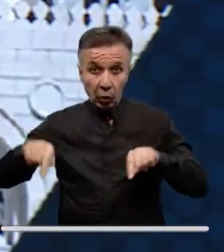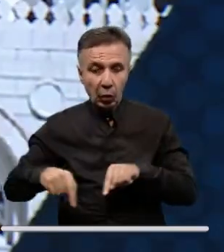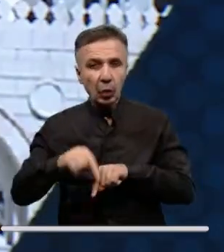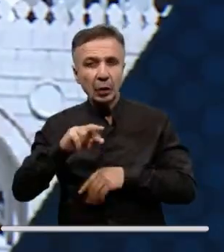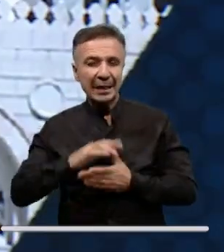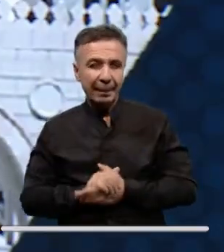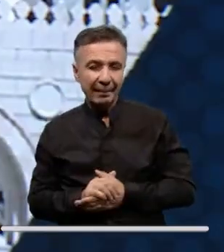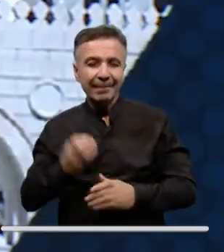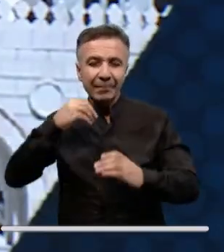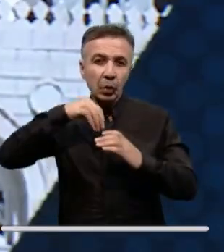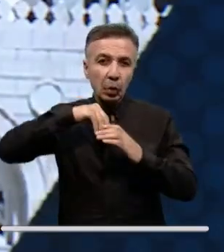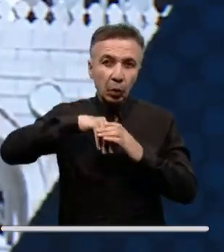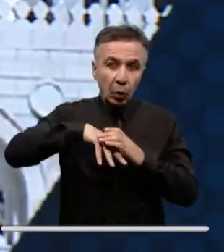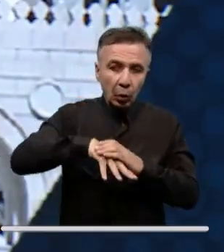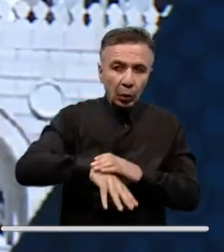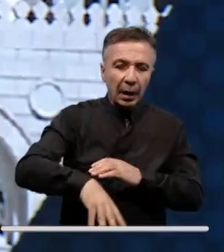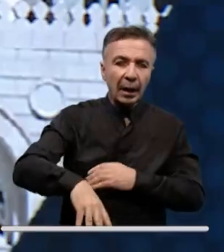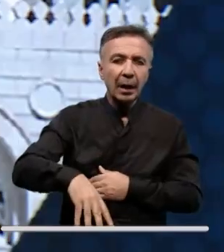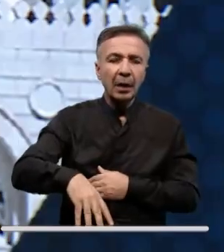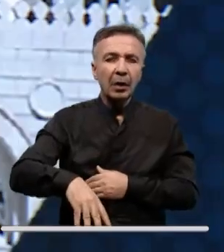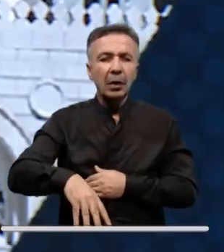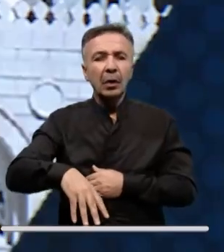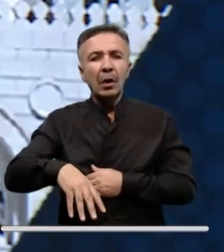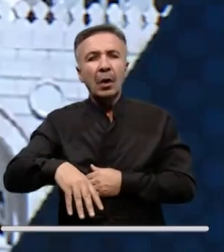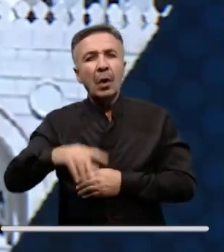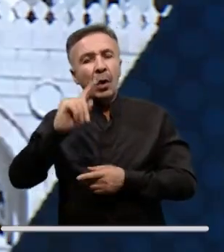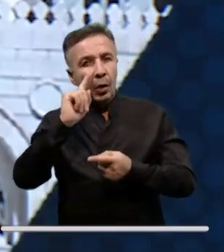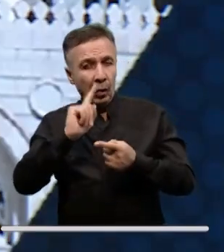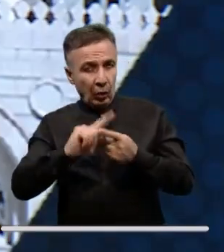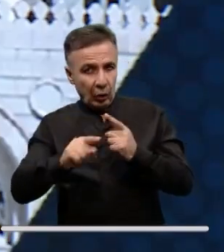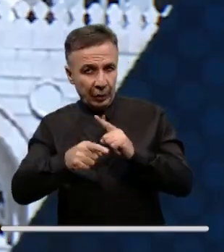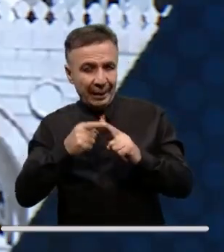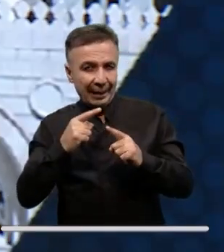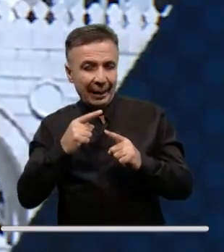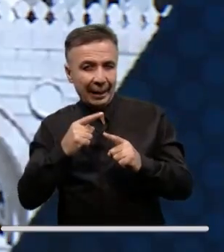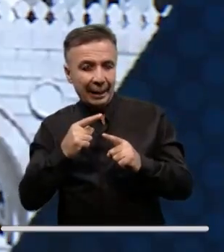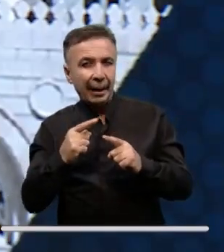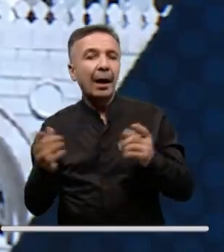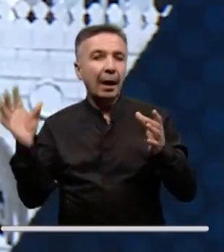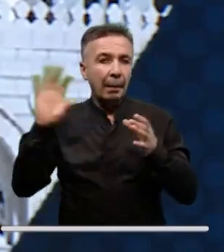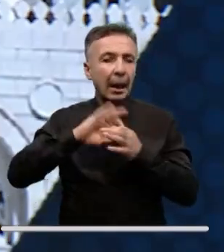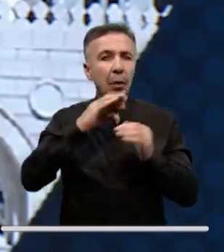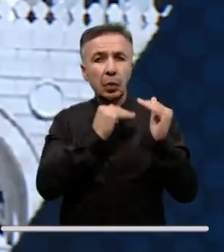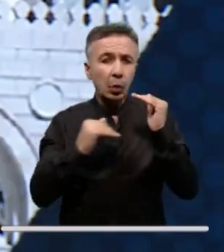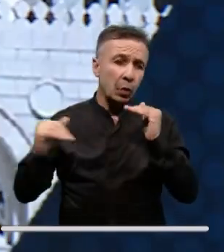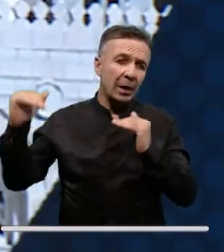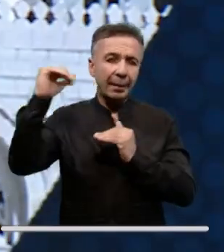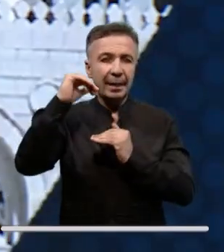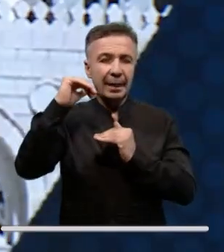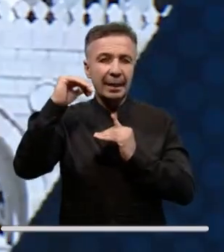kökü ta cumhuriyetin başına hatta ondan öncesine dayanan yüce bir kurumda